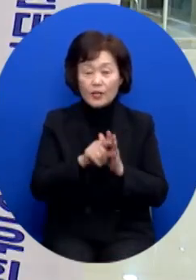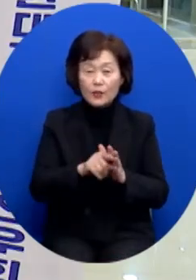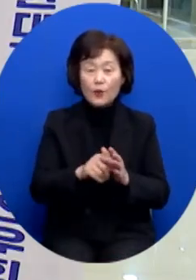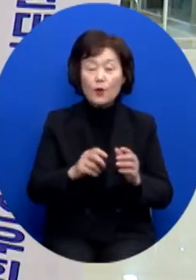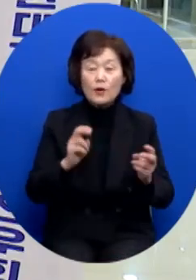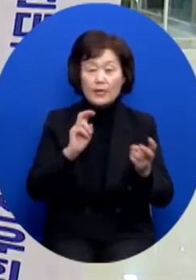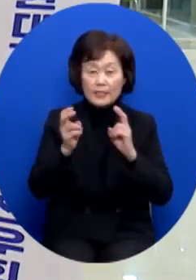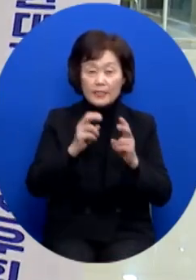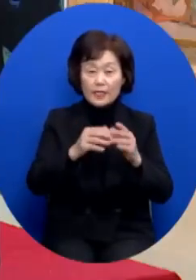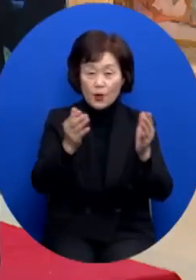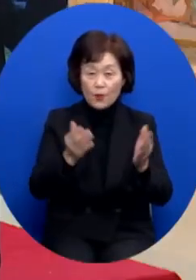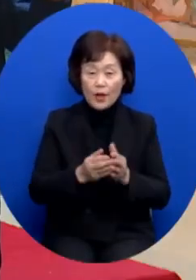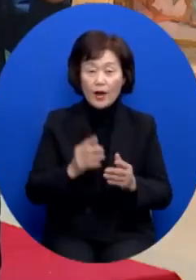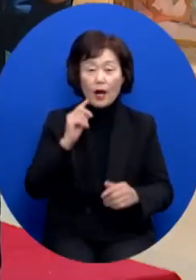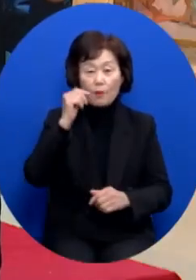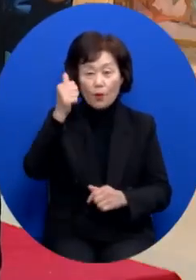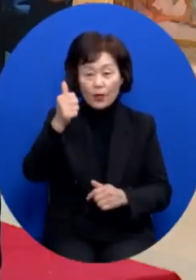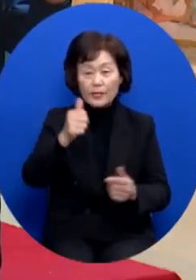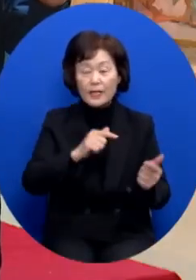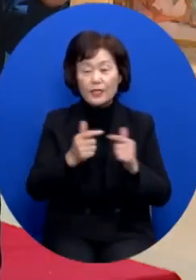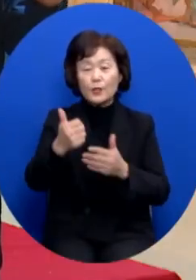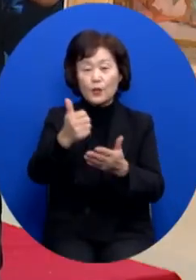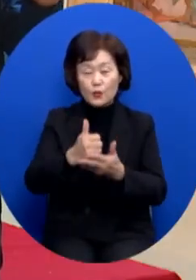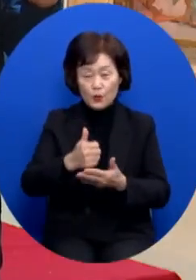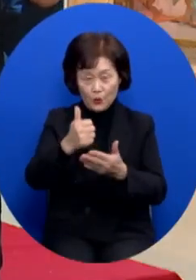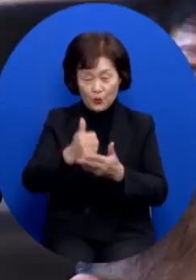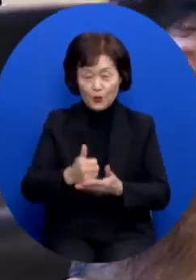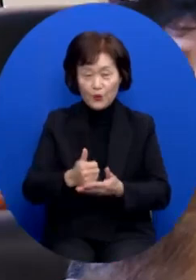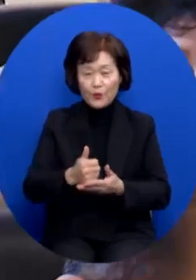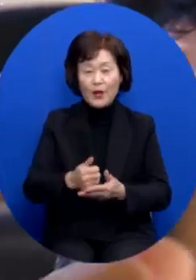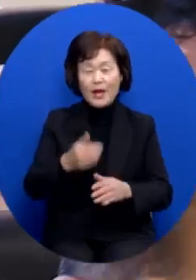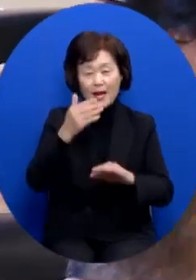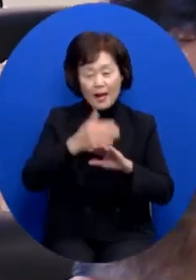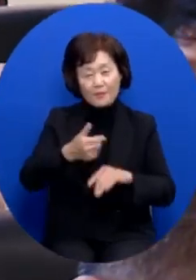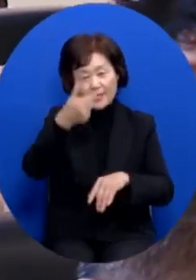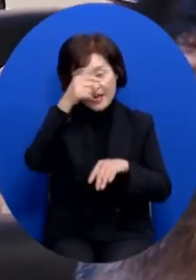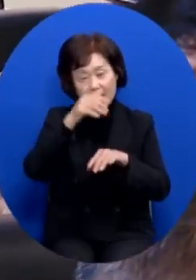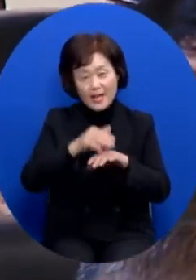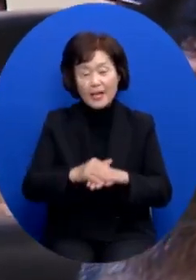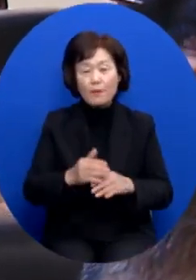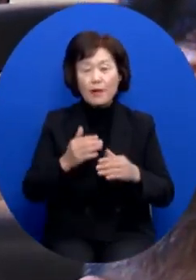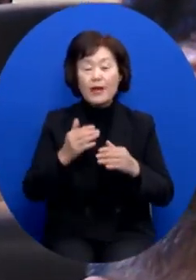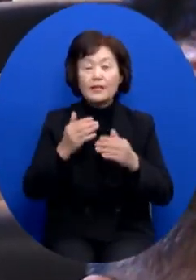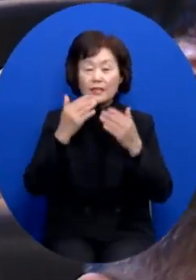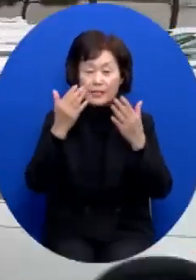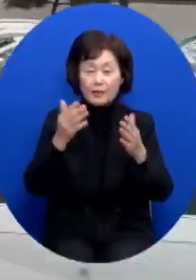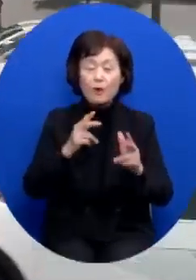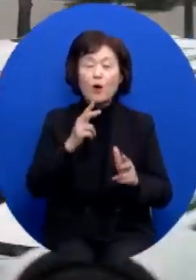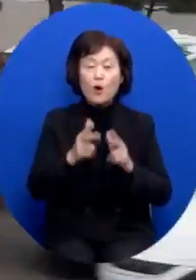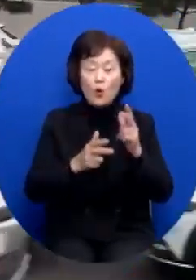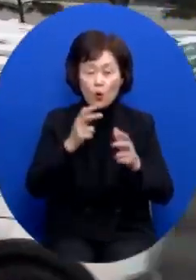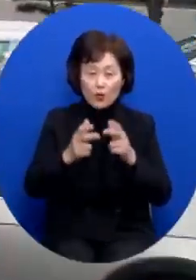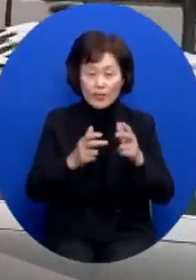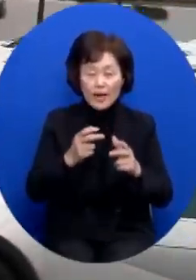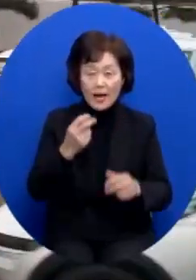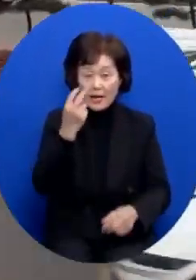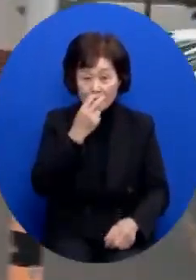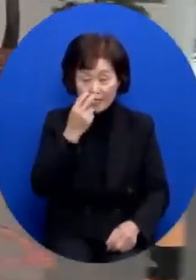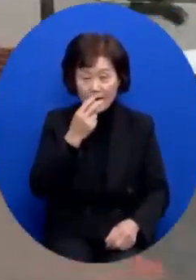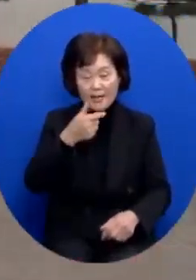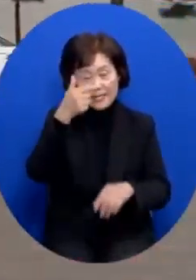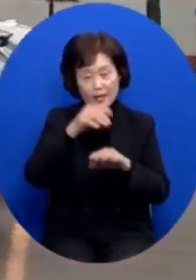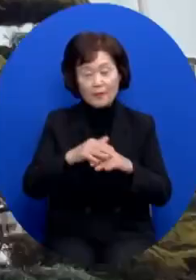명을 초청해 예장통합 울산노회 직장선교부 신설 감사예배와 공장 견학 행사를 진행했습니다.